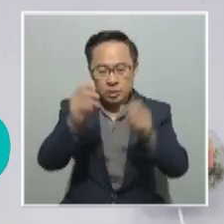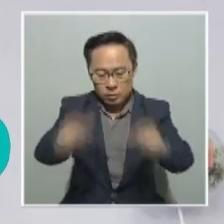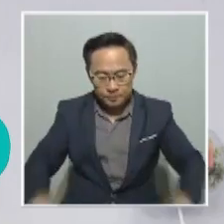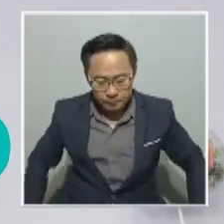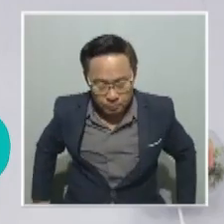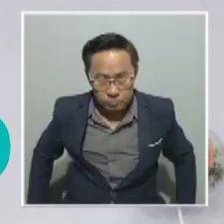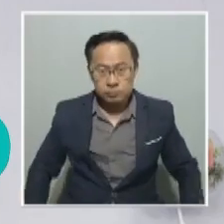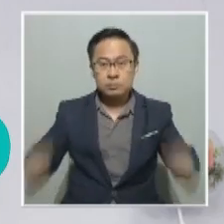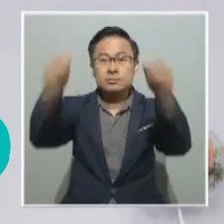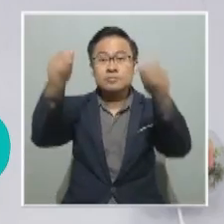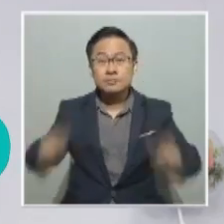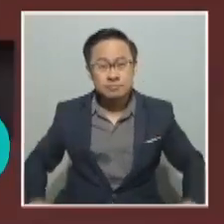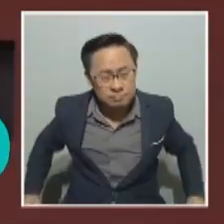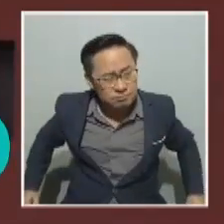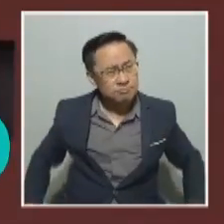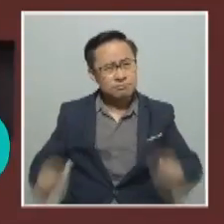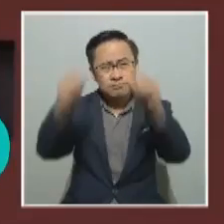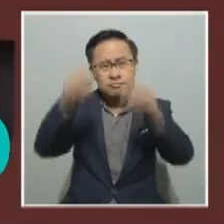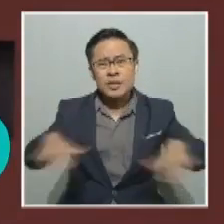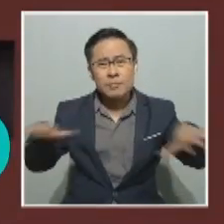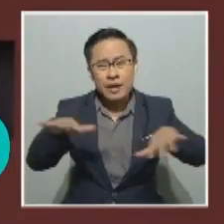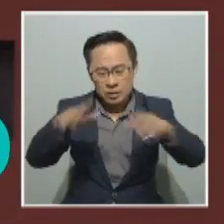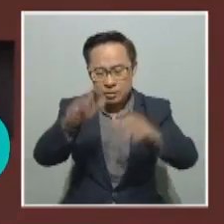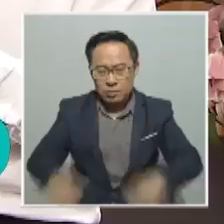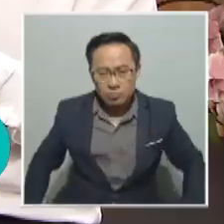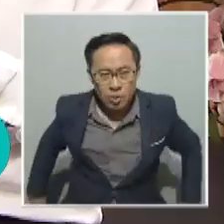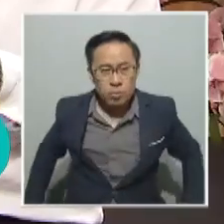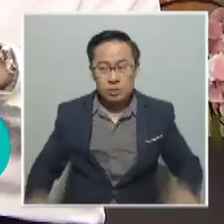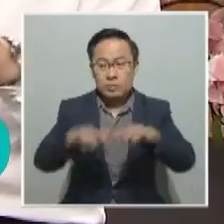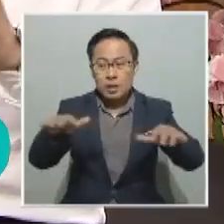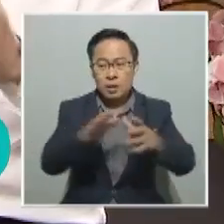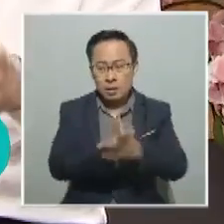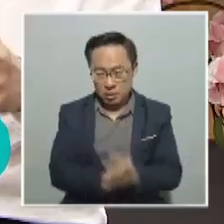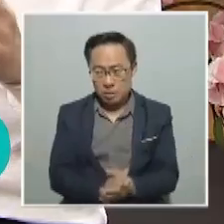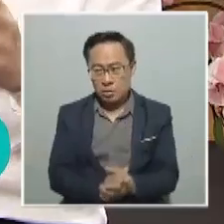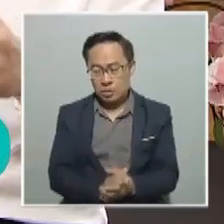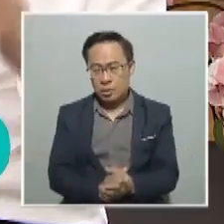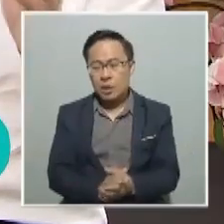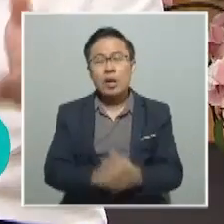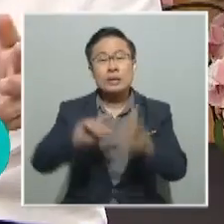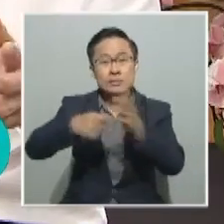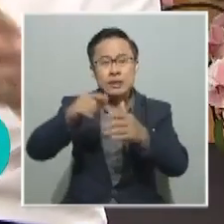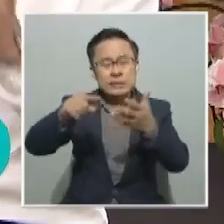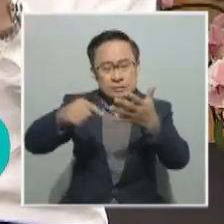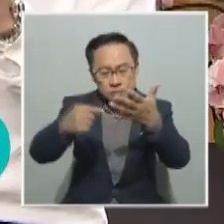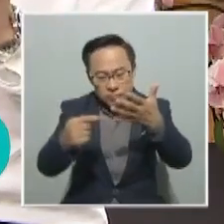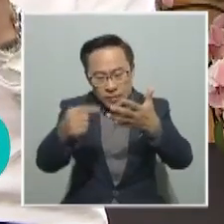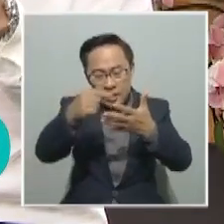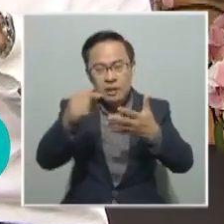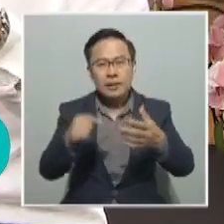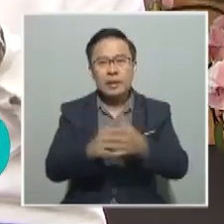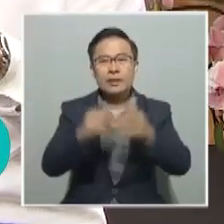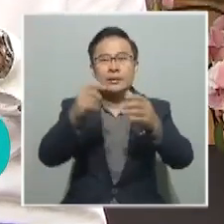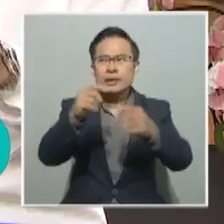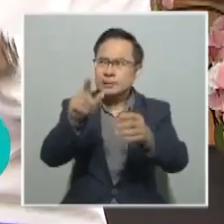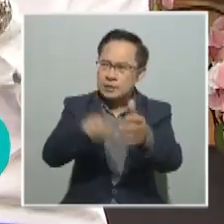าจจะไม่ต่างกันมาก นึกว่าจะใช้แบบว่าแคลอรี่ได้เยอะ แล้วส่วนว่าคือเราต้องเหวี่ยงเลเวลไหนครับช้าๆ คือผมว่าเราเริ่มเหวี่ยงแบบช้าๆไปก่อนแล้วก็เอาสั